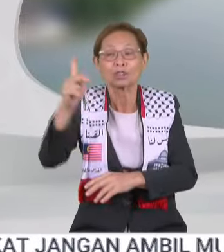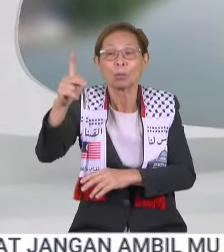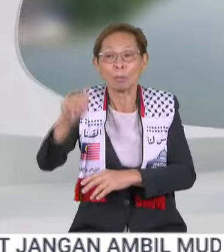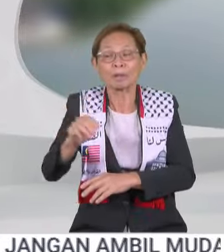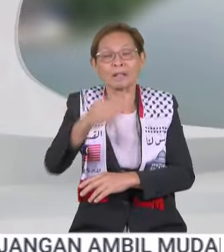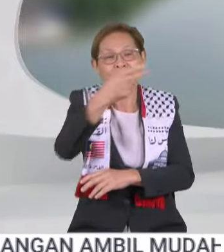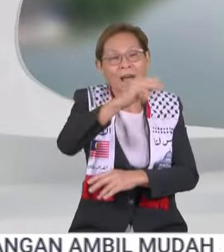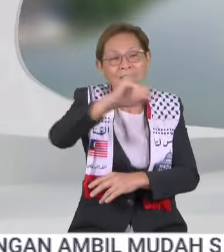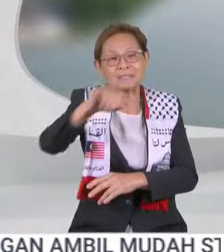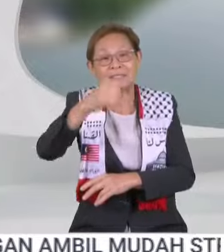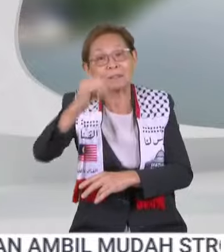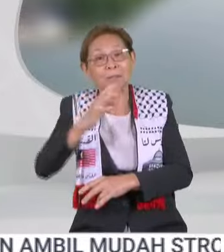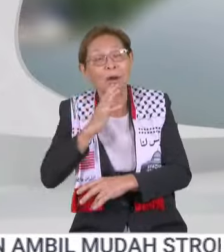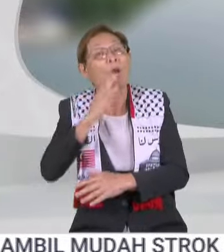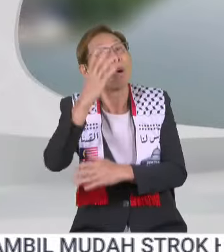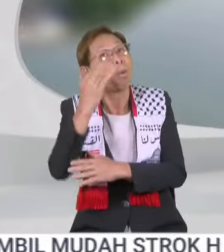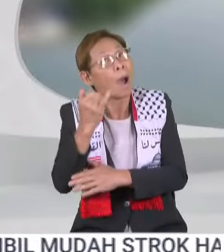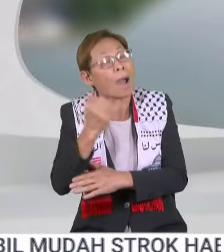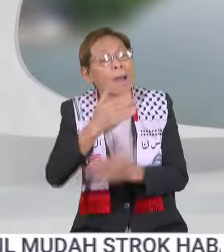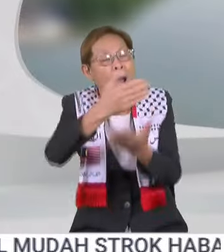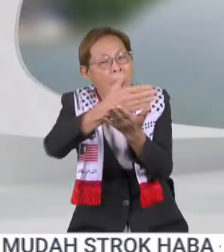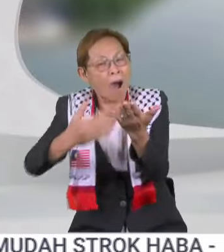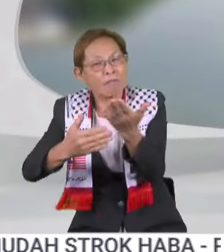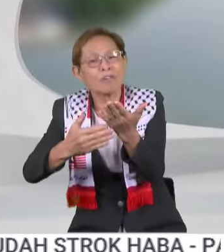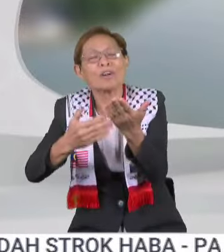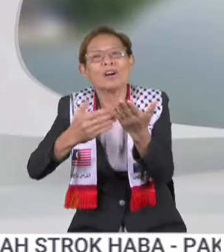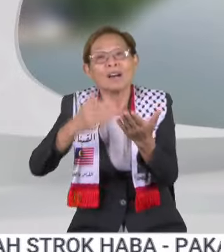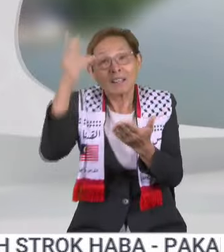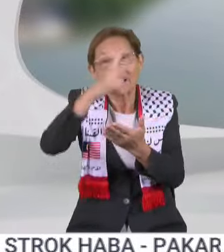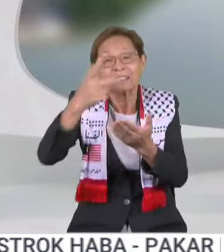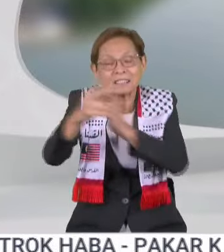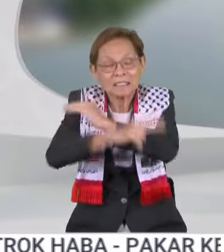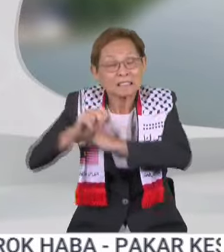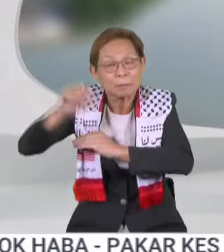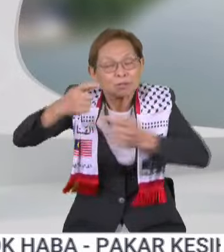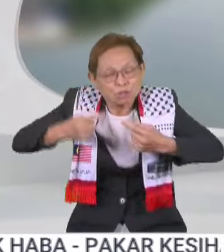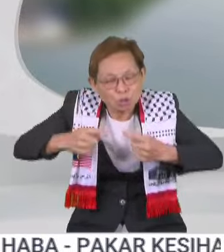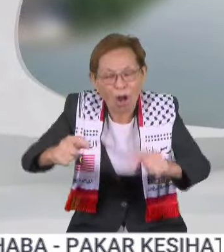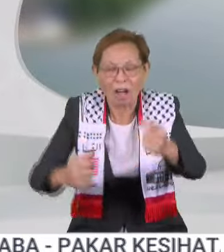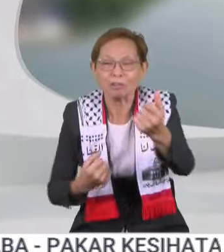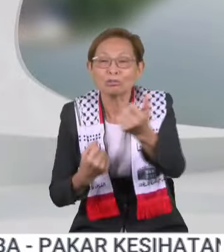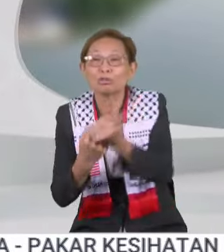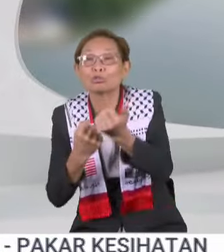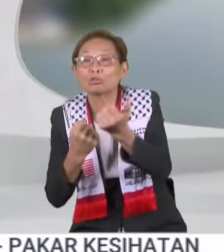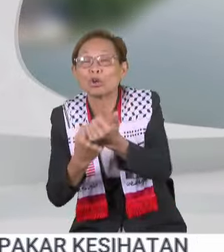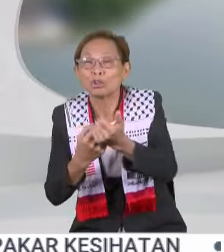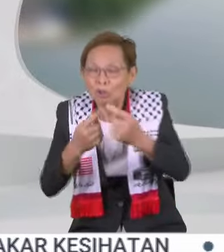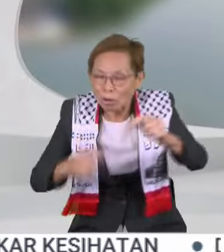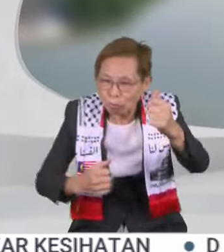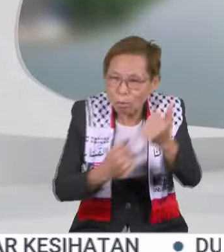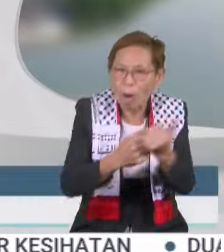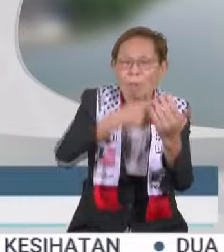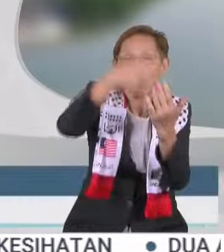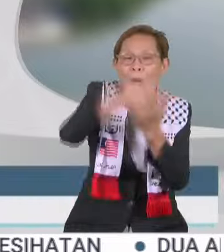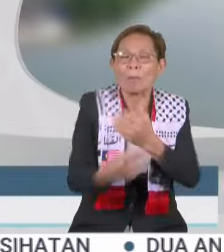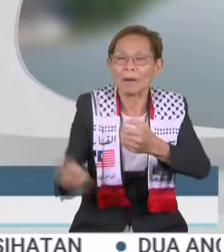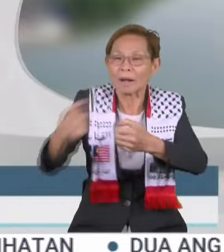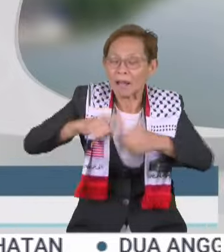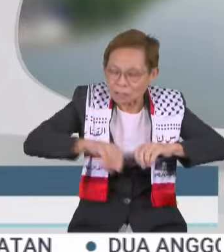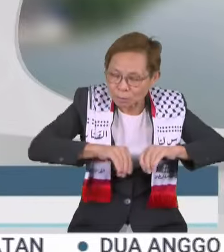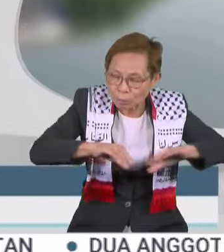Noor berkata ia adalah sebahagian daripada usaha Kerajaan Negeri untuk terus menyokong program berkaitan pembangunan